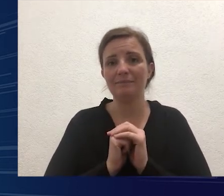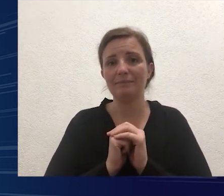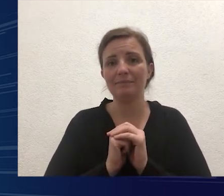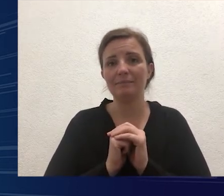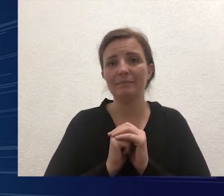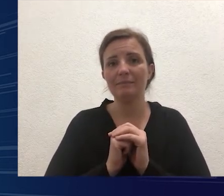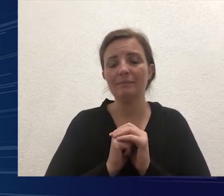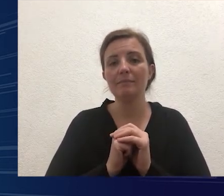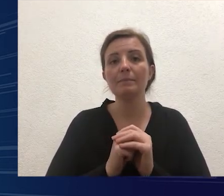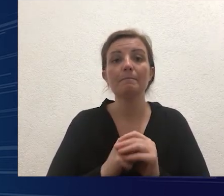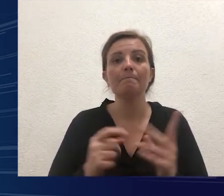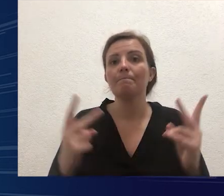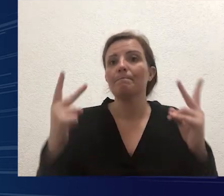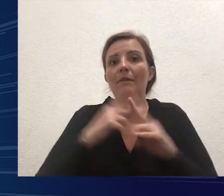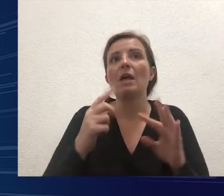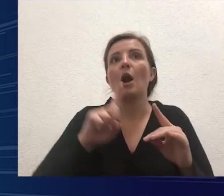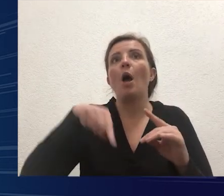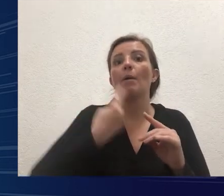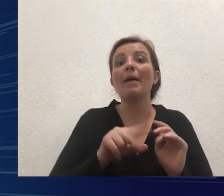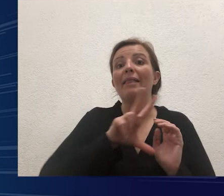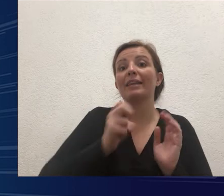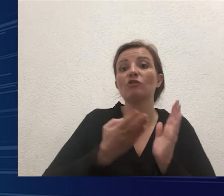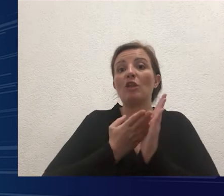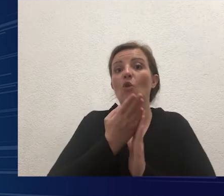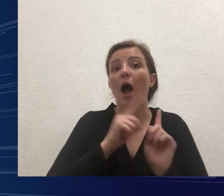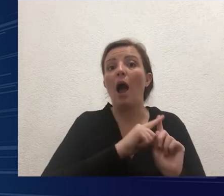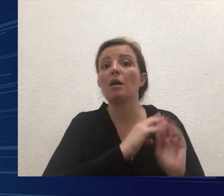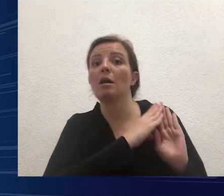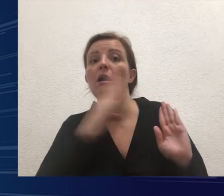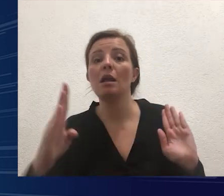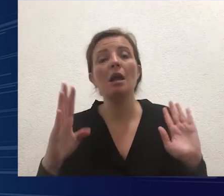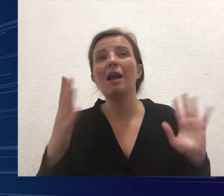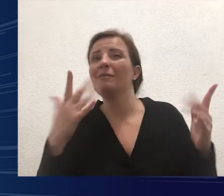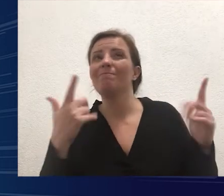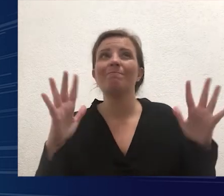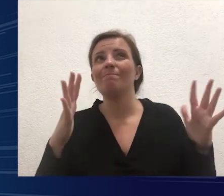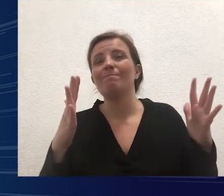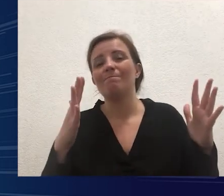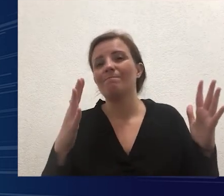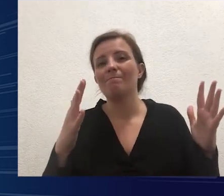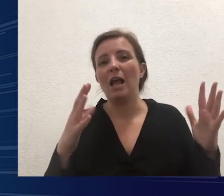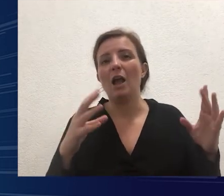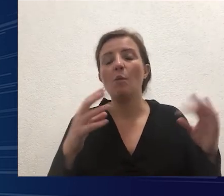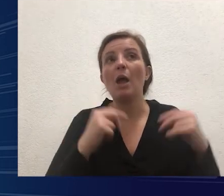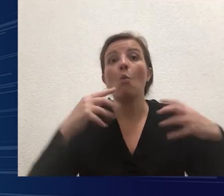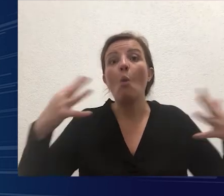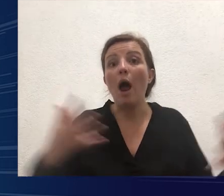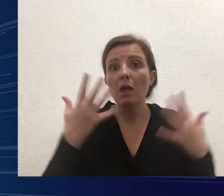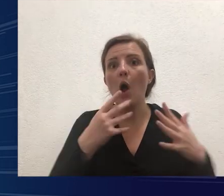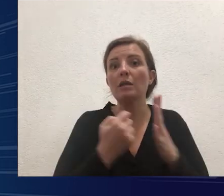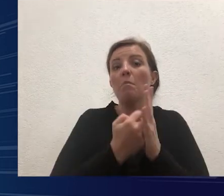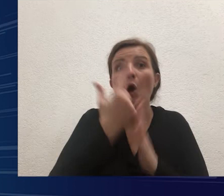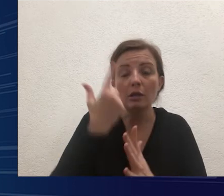e non abbiamo per circa tre secoli nulla di così